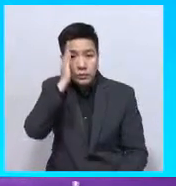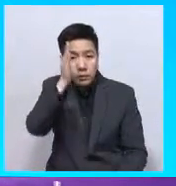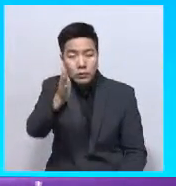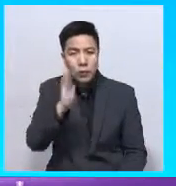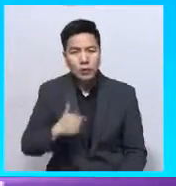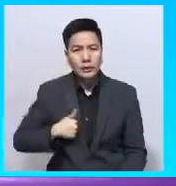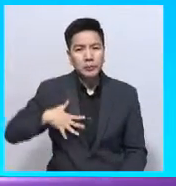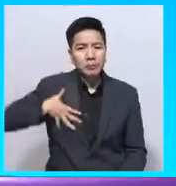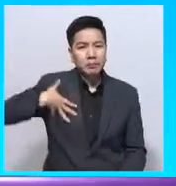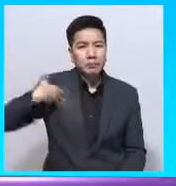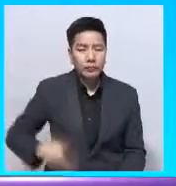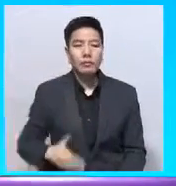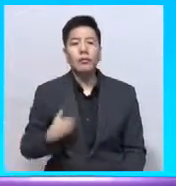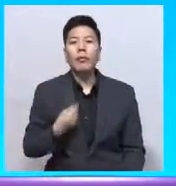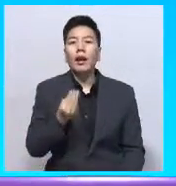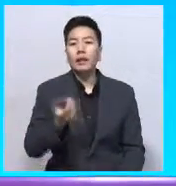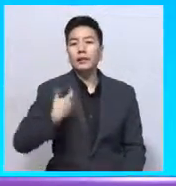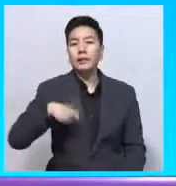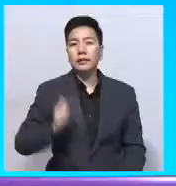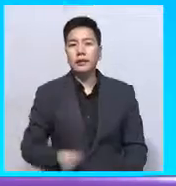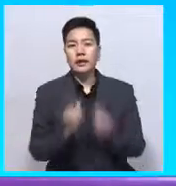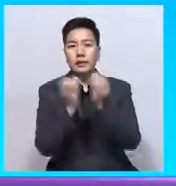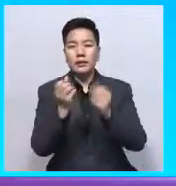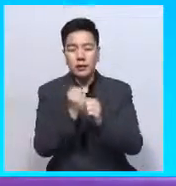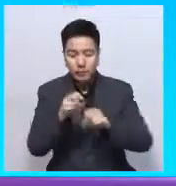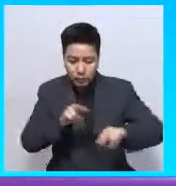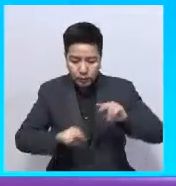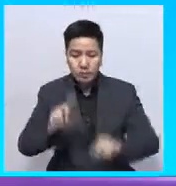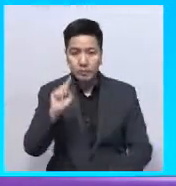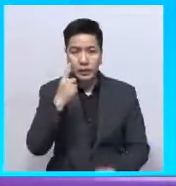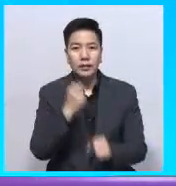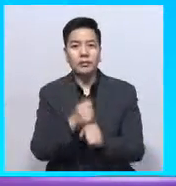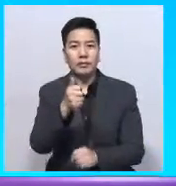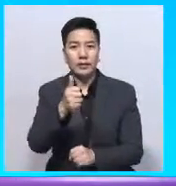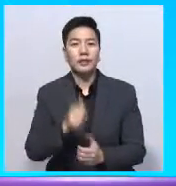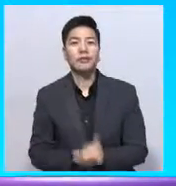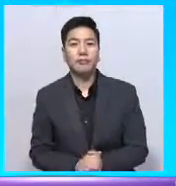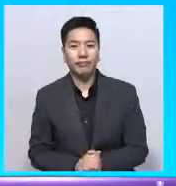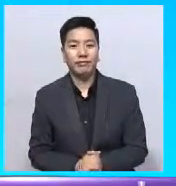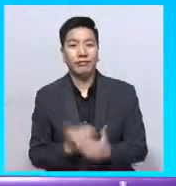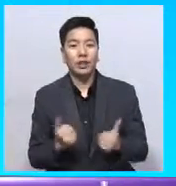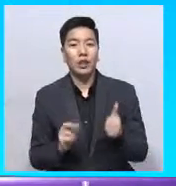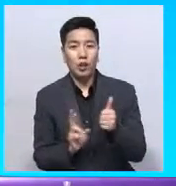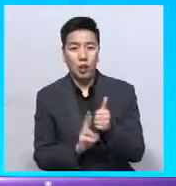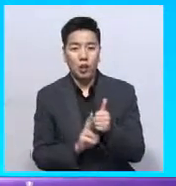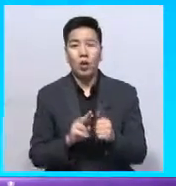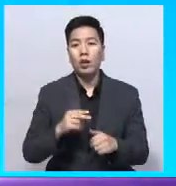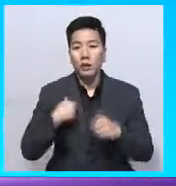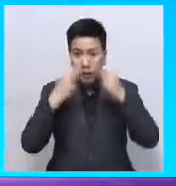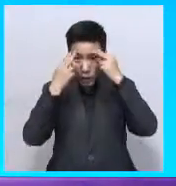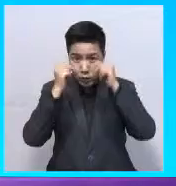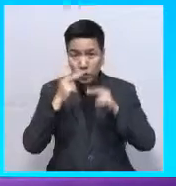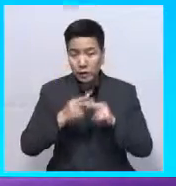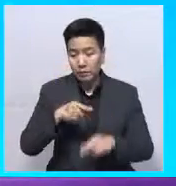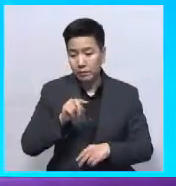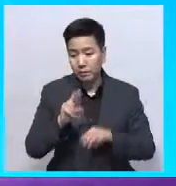ยังมีผู้ติดใจก็สามารถให้ทางศาลรัฐธรรมนูญเนี่ยยื่นตีความกลับมาได้เช่นเดียวกันครับ ขณะที่ท่านรองประวิตรวงษ์สุวรรณร